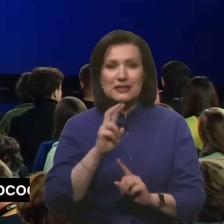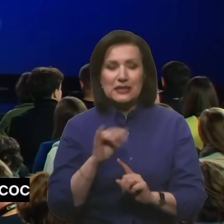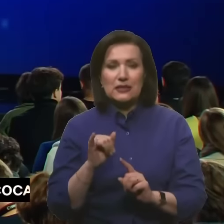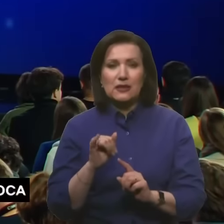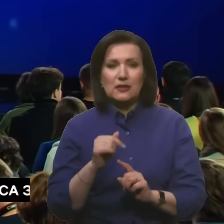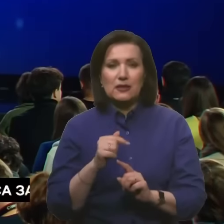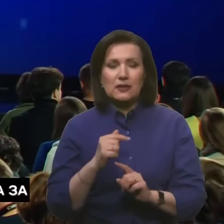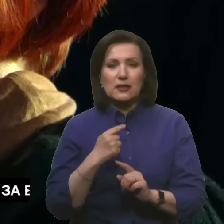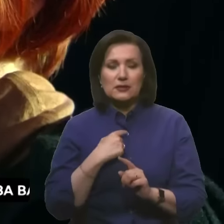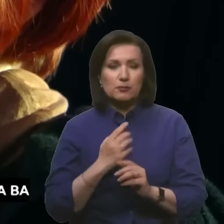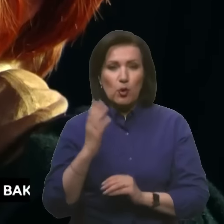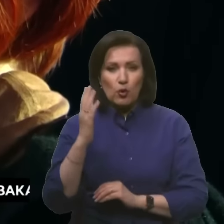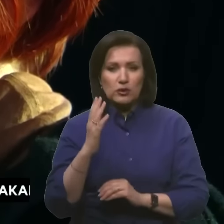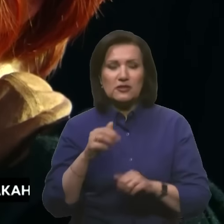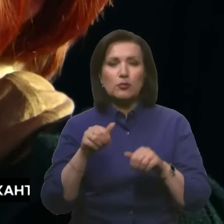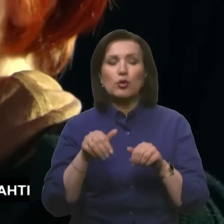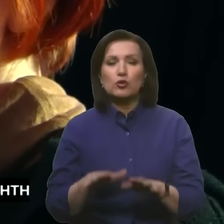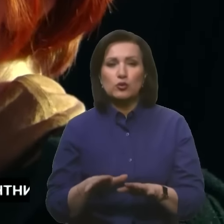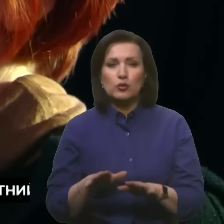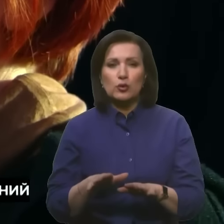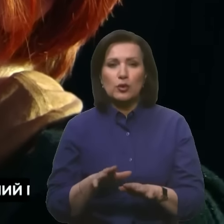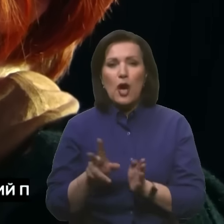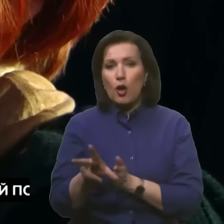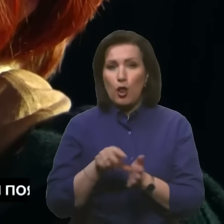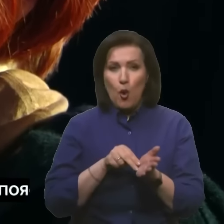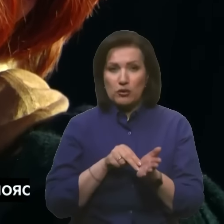з голосу проголосувати постанову, клон